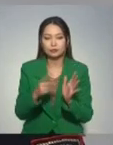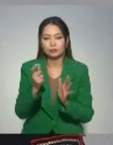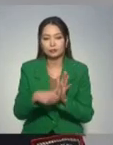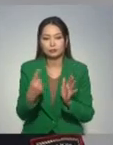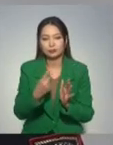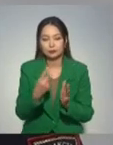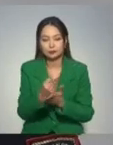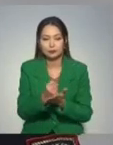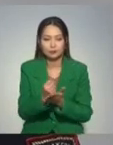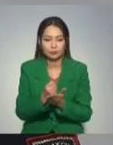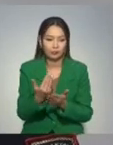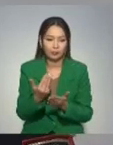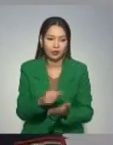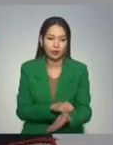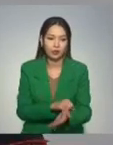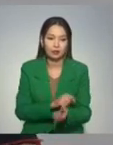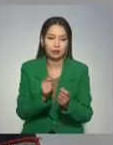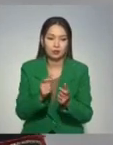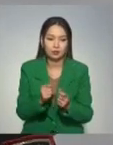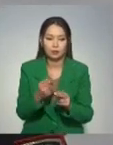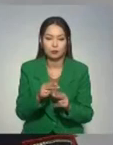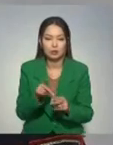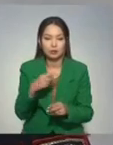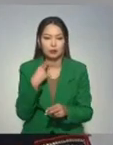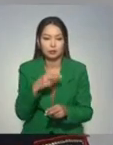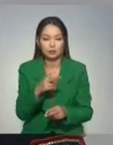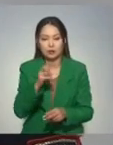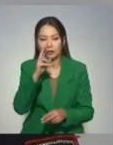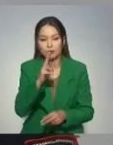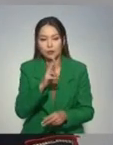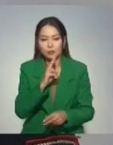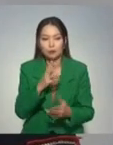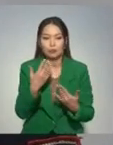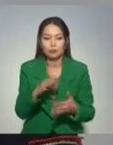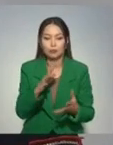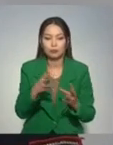и избыт наркотических веществ» и водворена в следственный изолятор сроком на 2 месяца. К слову,